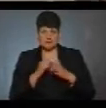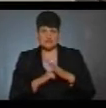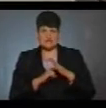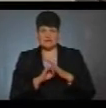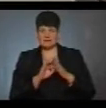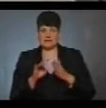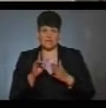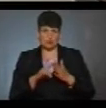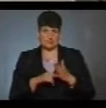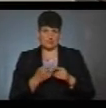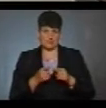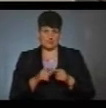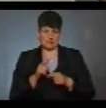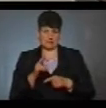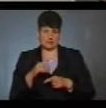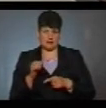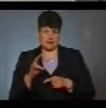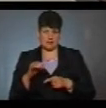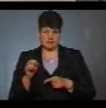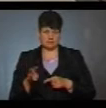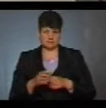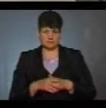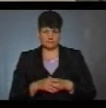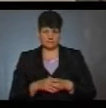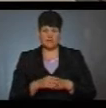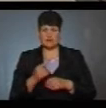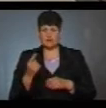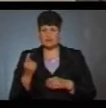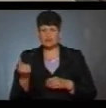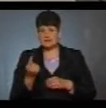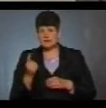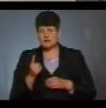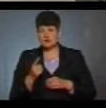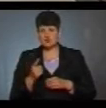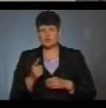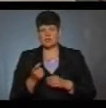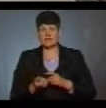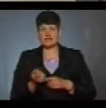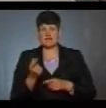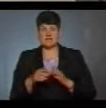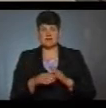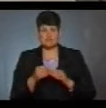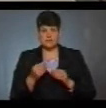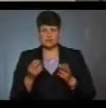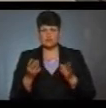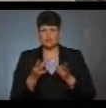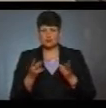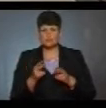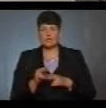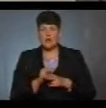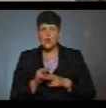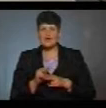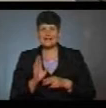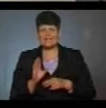довіряти цим даним. Єдине, що явка на виборах завжди потребує корективи, тому